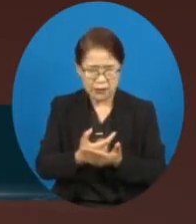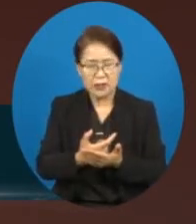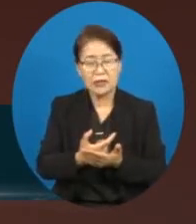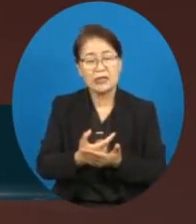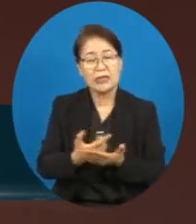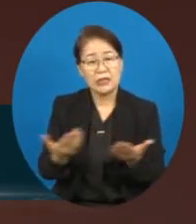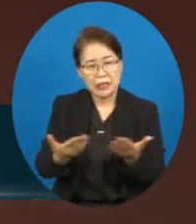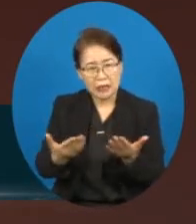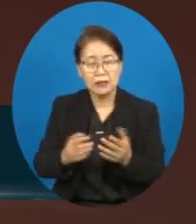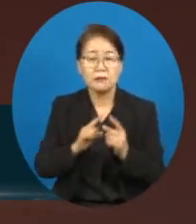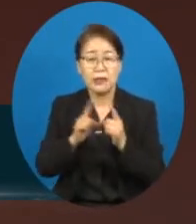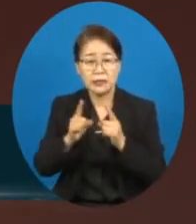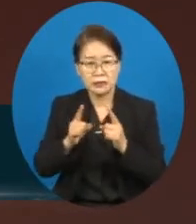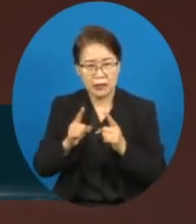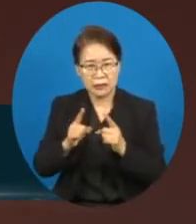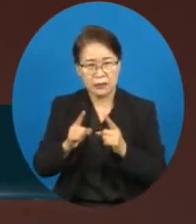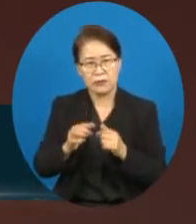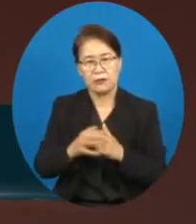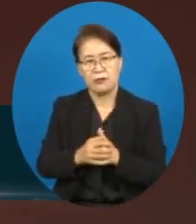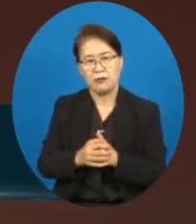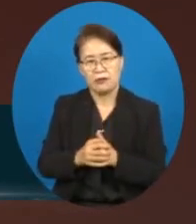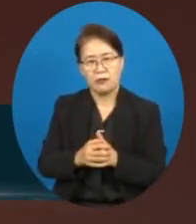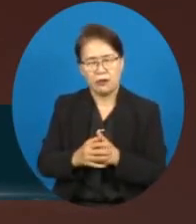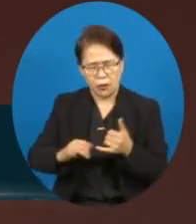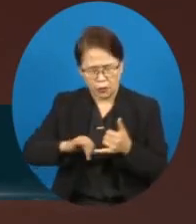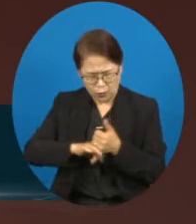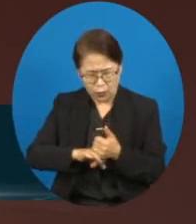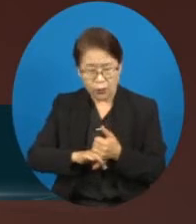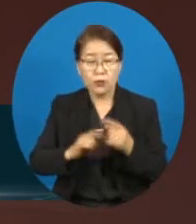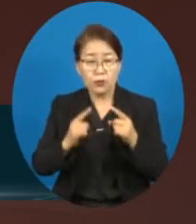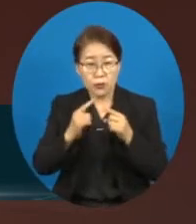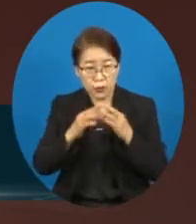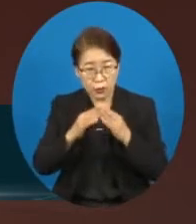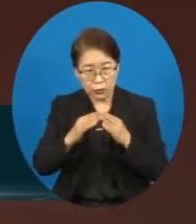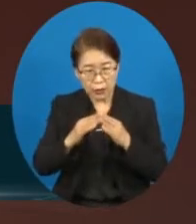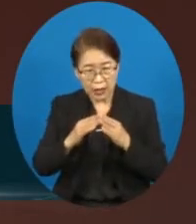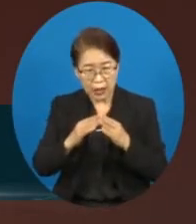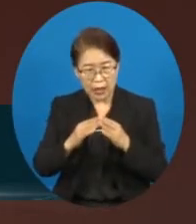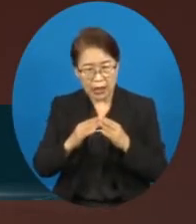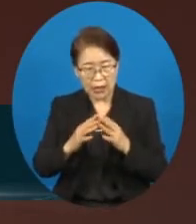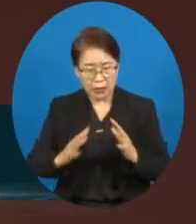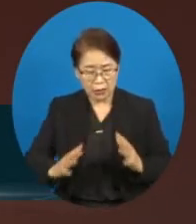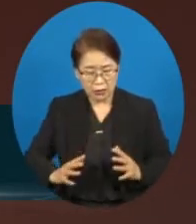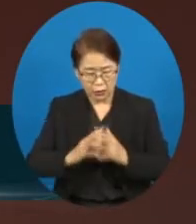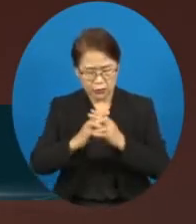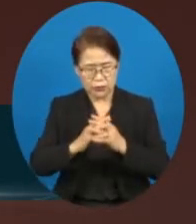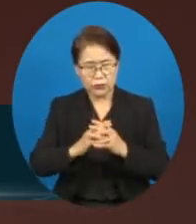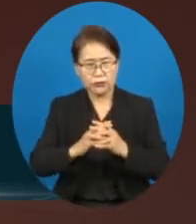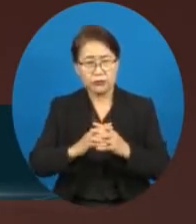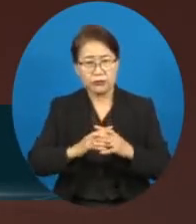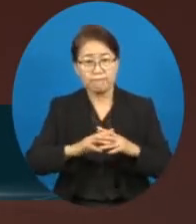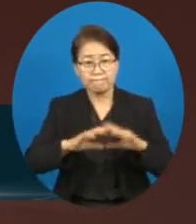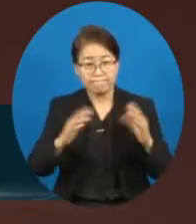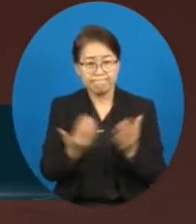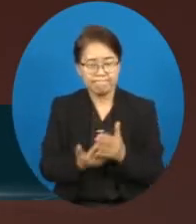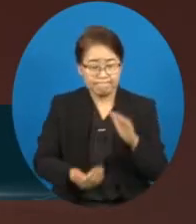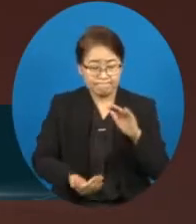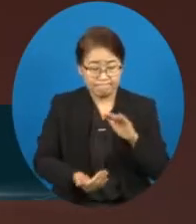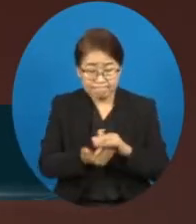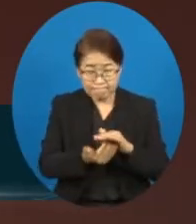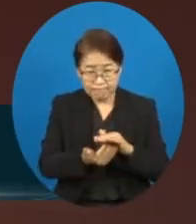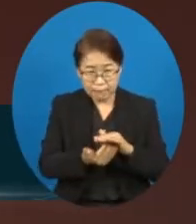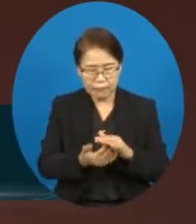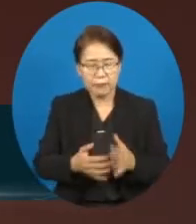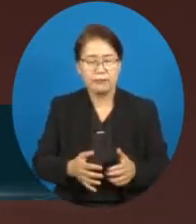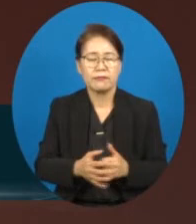언급하시면서 반드시 그 성전 공사를 완성하실 것임을 말씀하십니다.